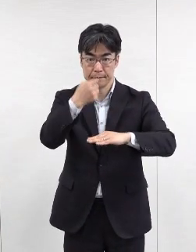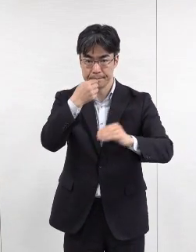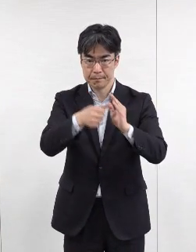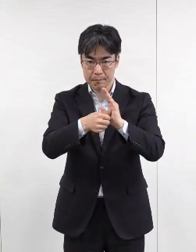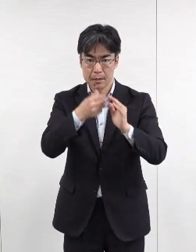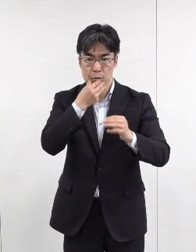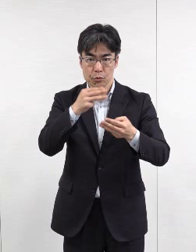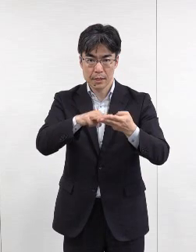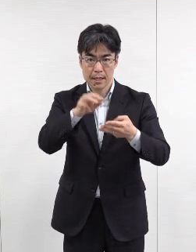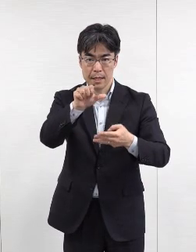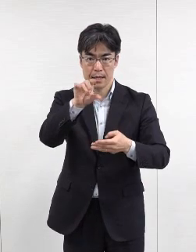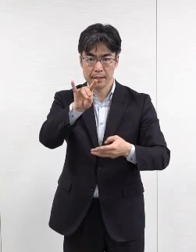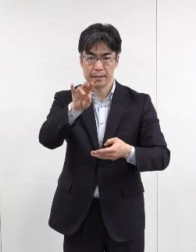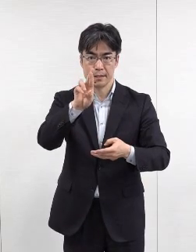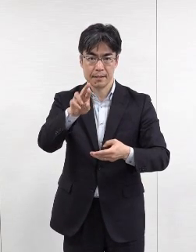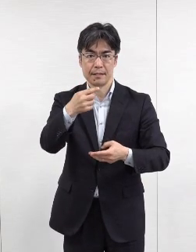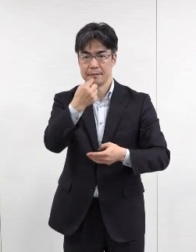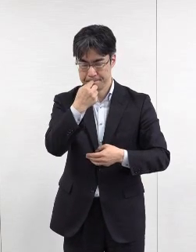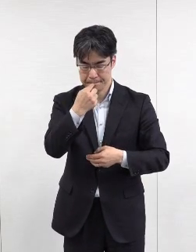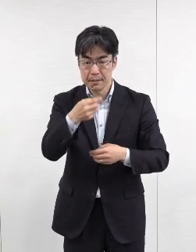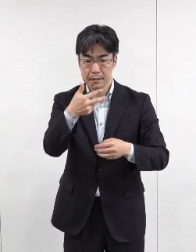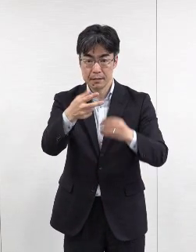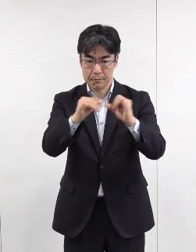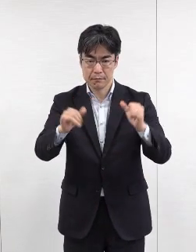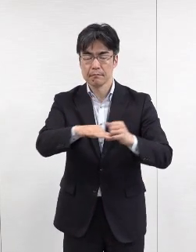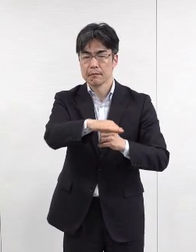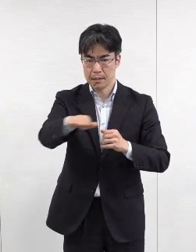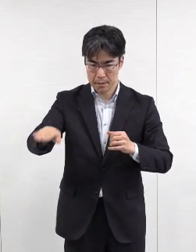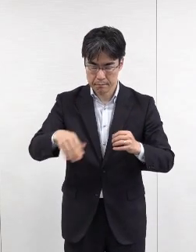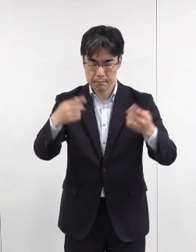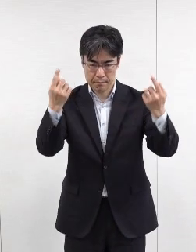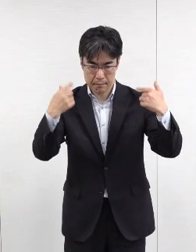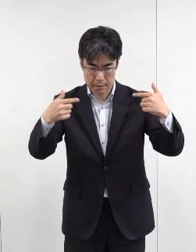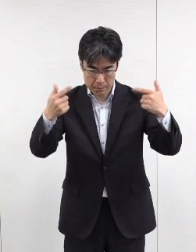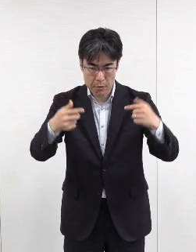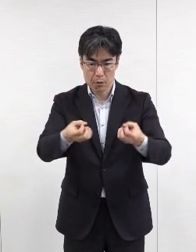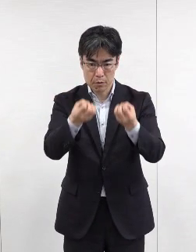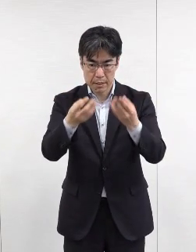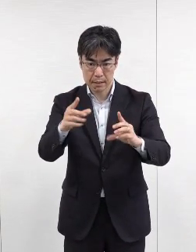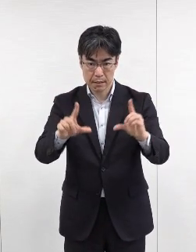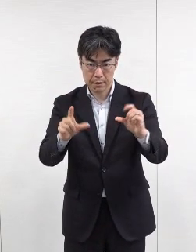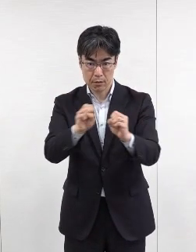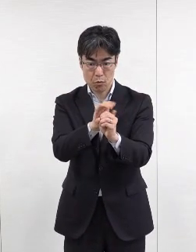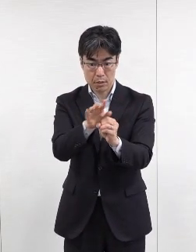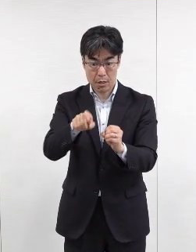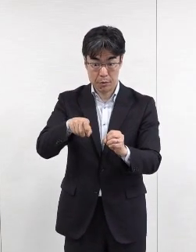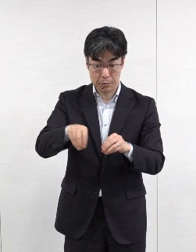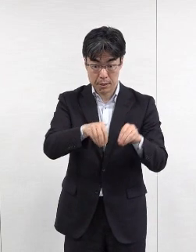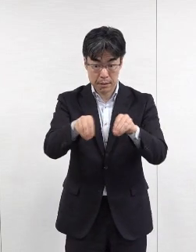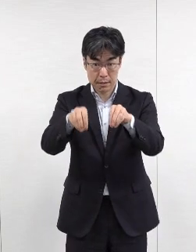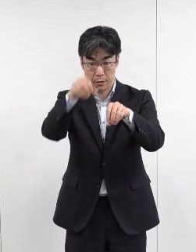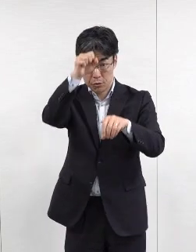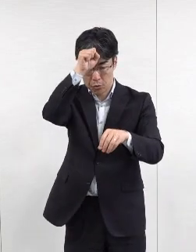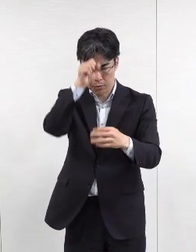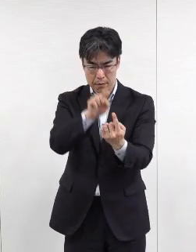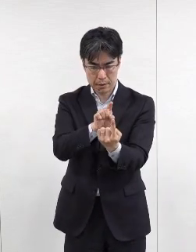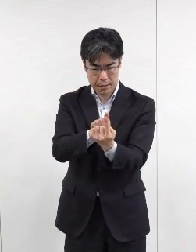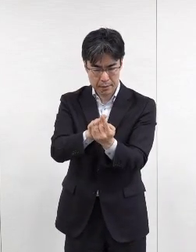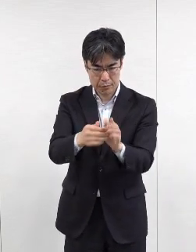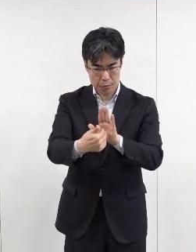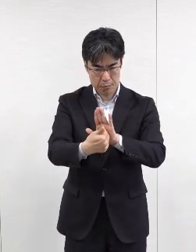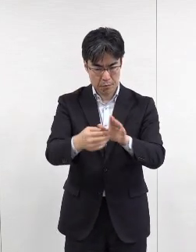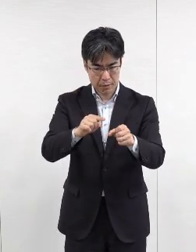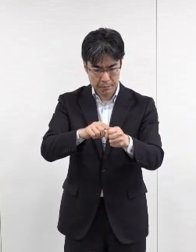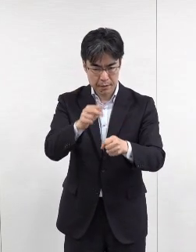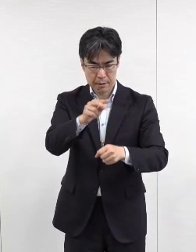越谷市長の福田あきらです市民の皆様には日頃から新型コロナウイルス感染症対策